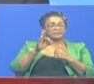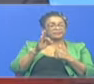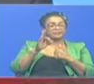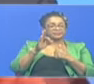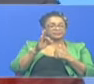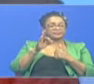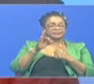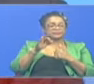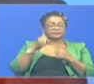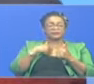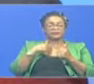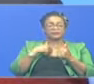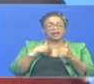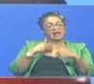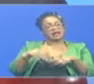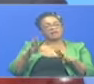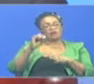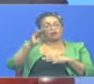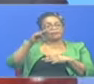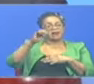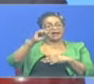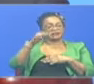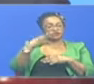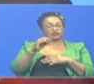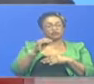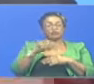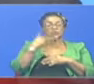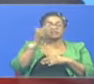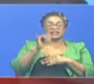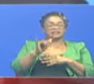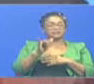ambapo nitamwachia Ombacho atajibu hiyo.